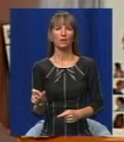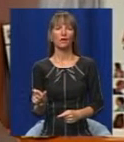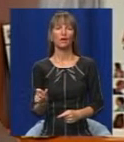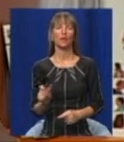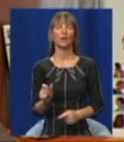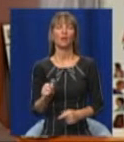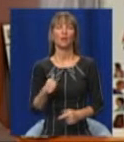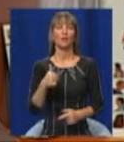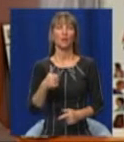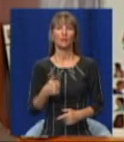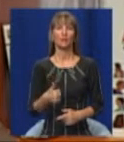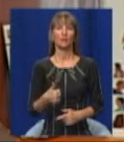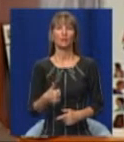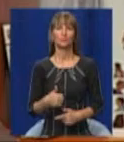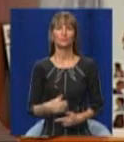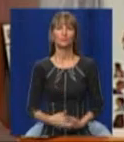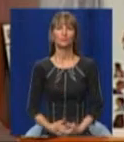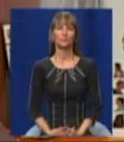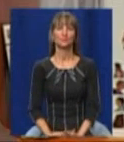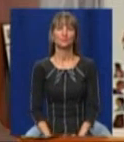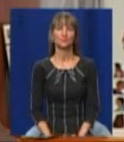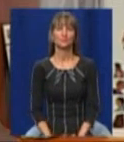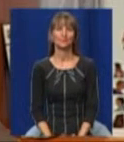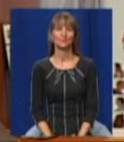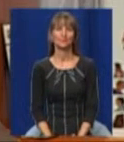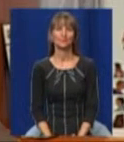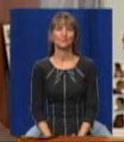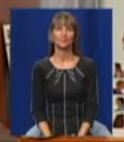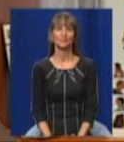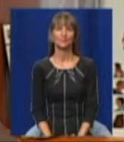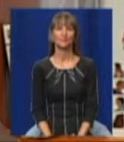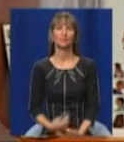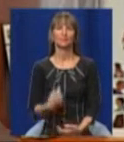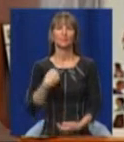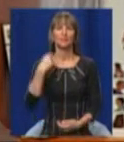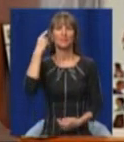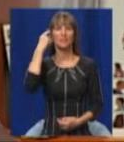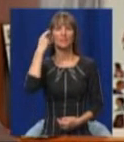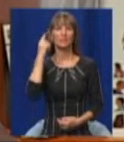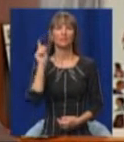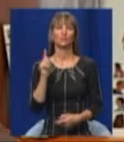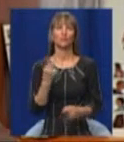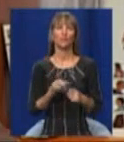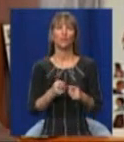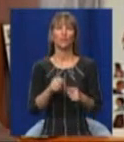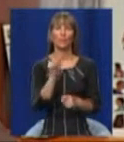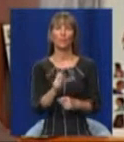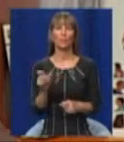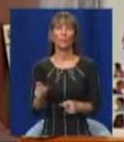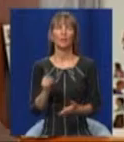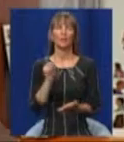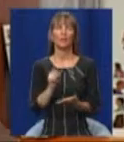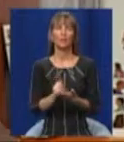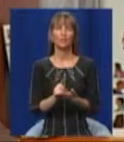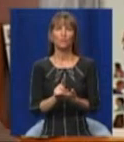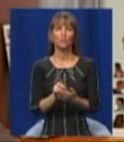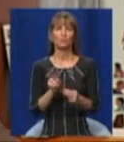про... Все, можна додому. Я знаю, що ці люди повинні обрабатувати інформацію